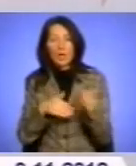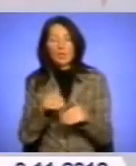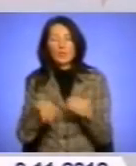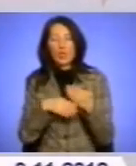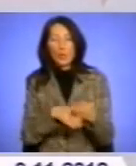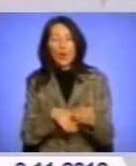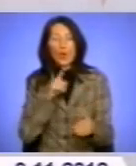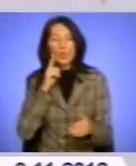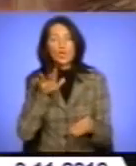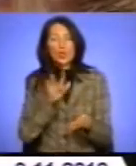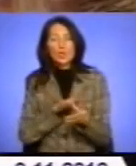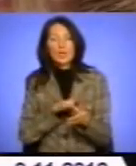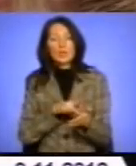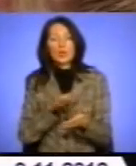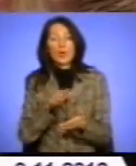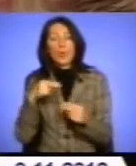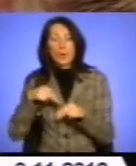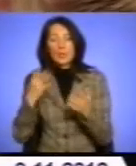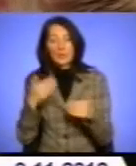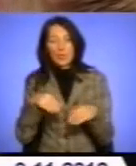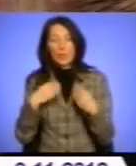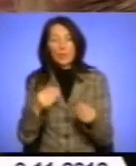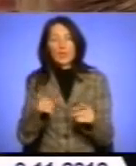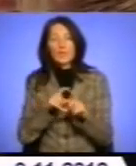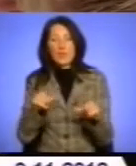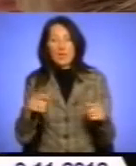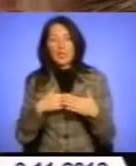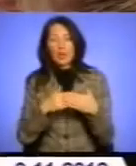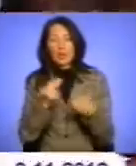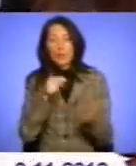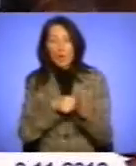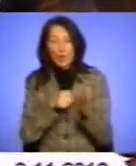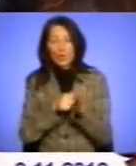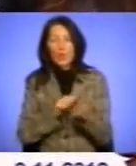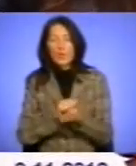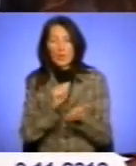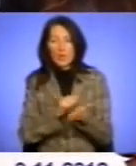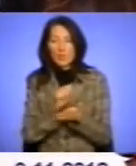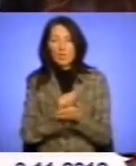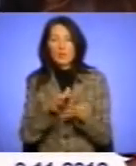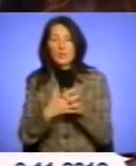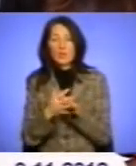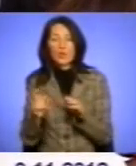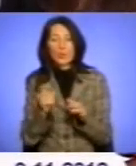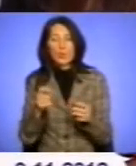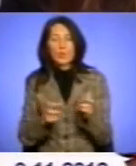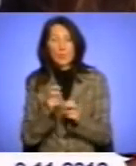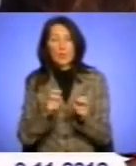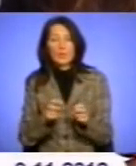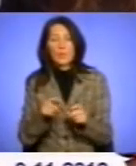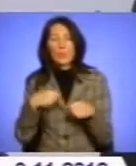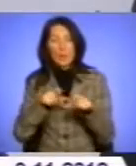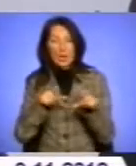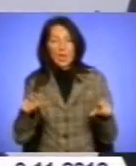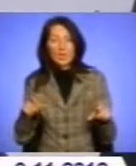молодіжного центру праці вже подали заклади громадського харчування, видавництва, сільськогосподарські підприємства, мережі